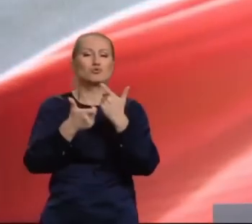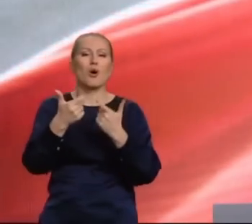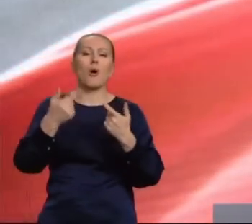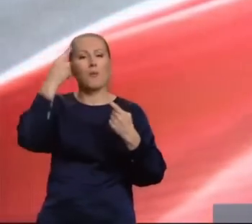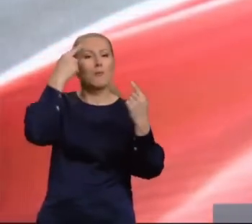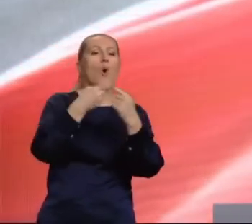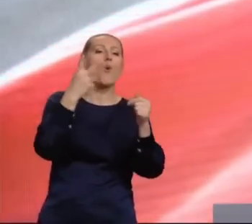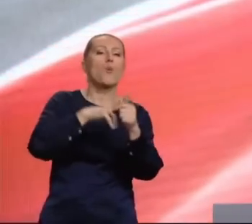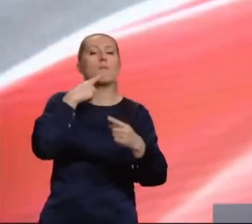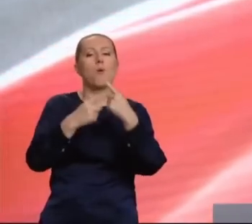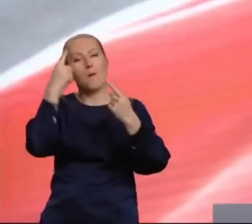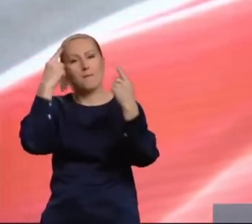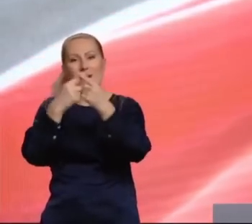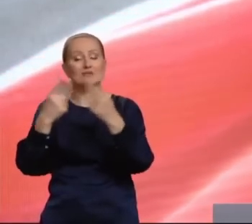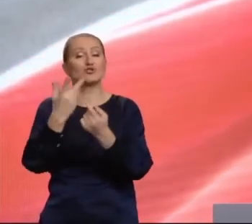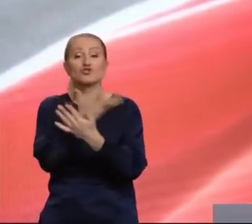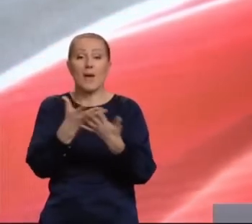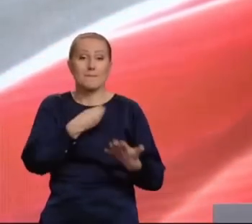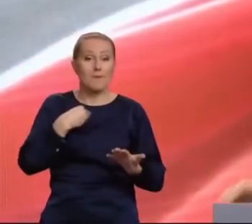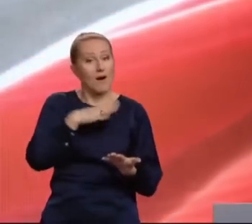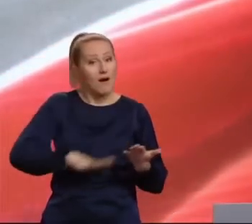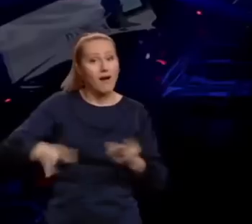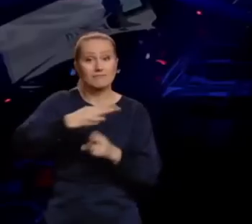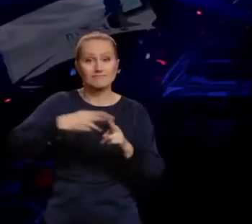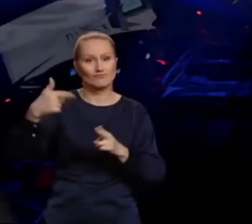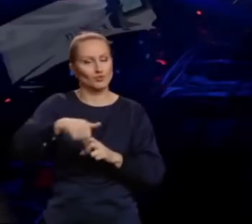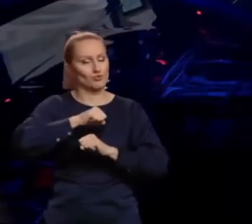Każdy skrawek polskiego terytorium musi być broniony.